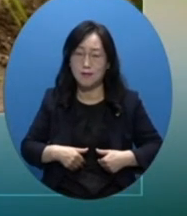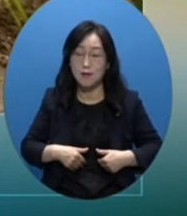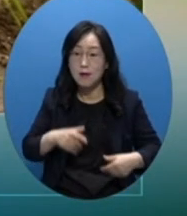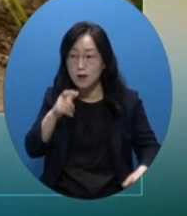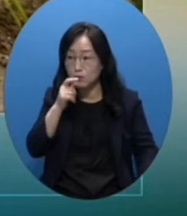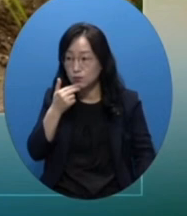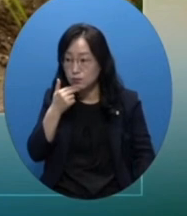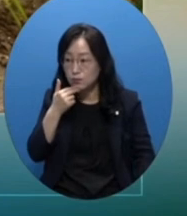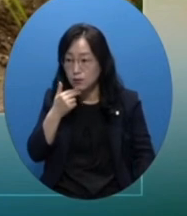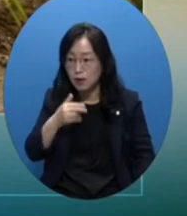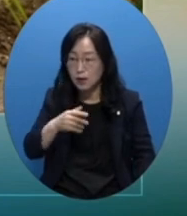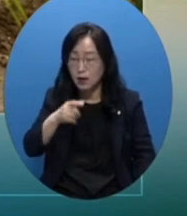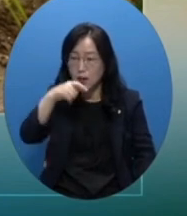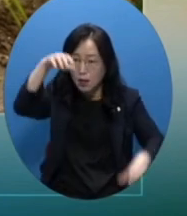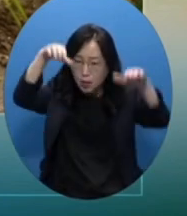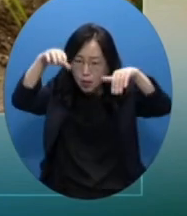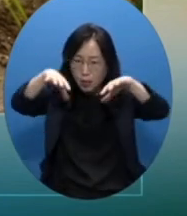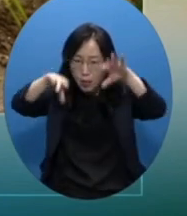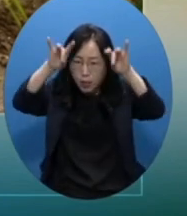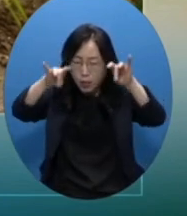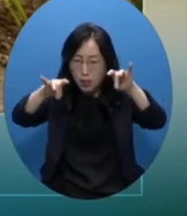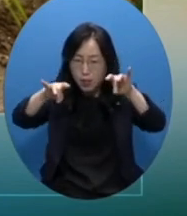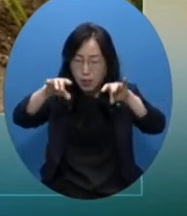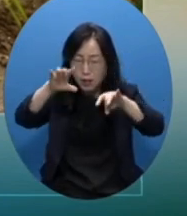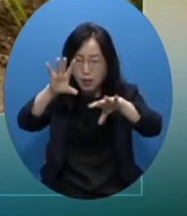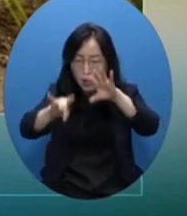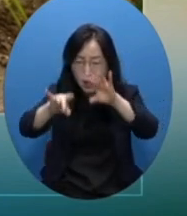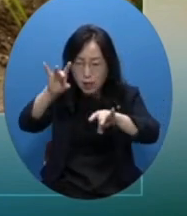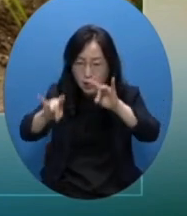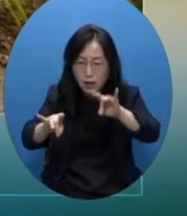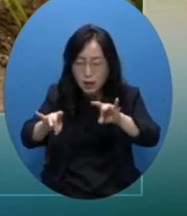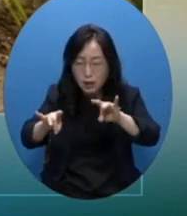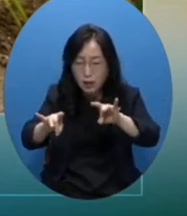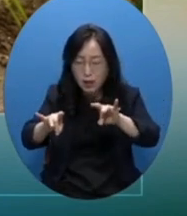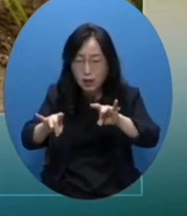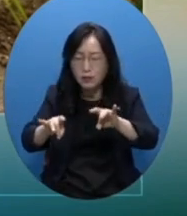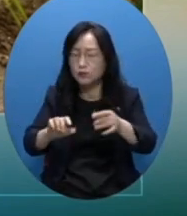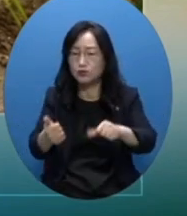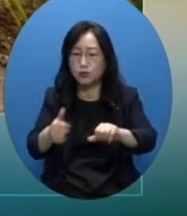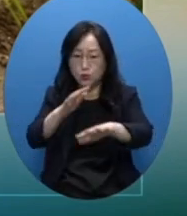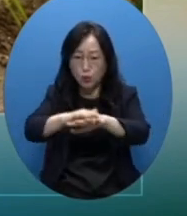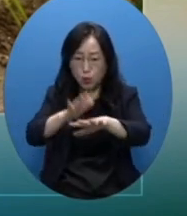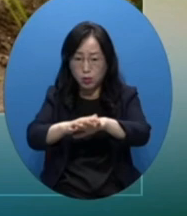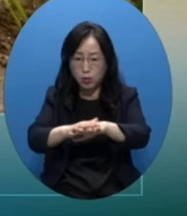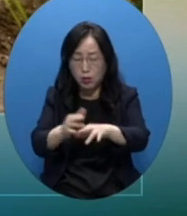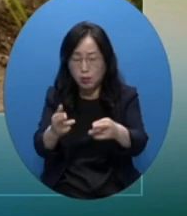가뭄으로 말미암아 벼들이 다 말라 죽습니다. 논바닥이 갈라지고